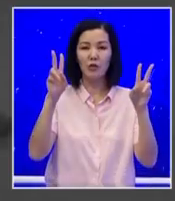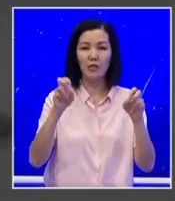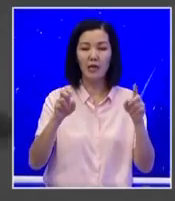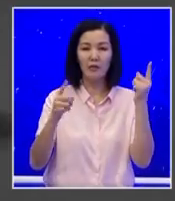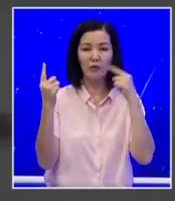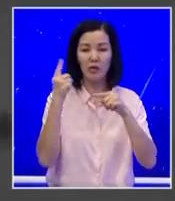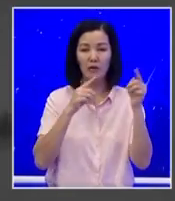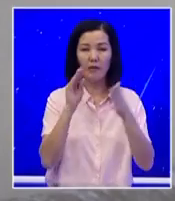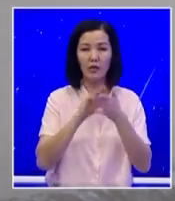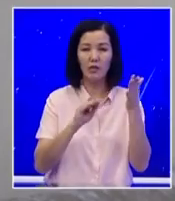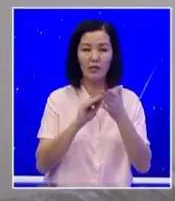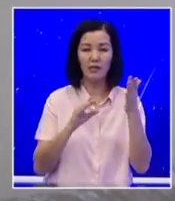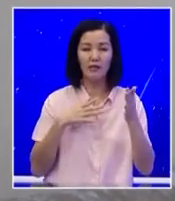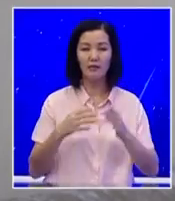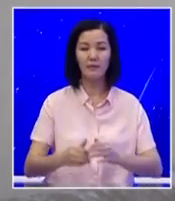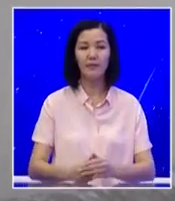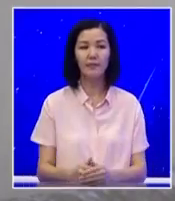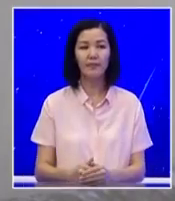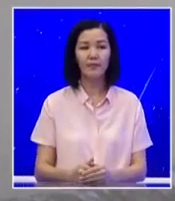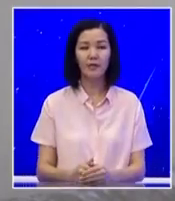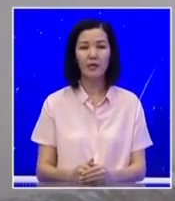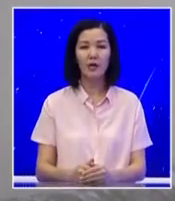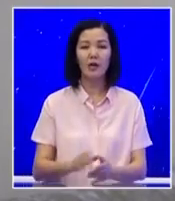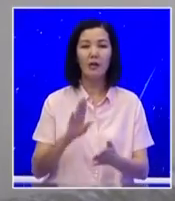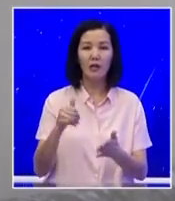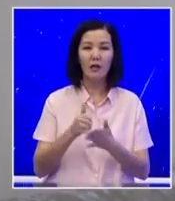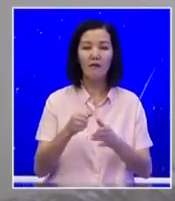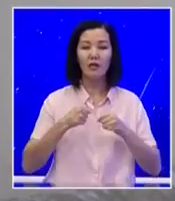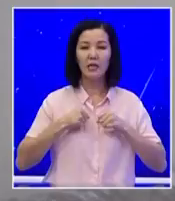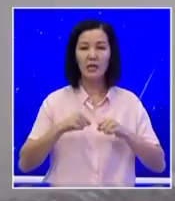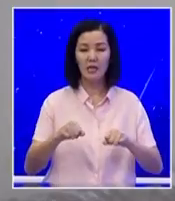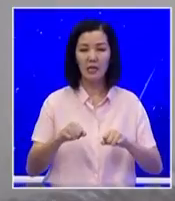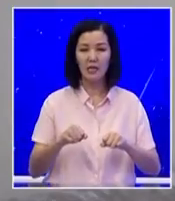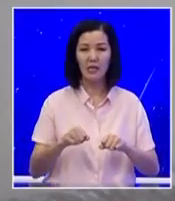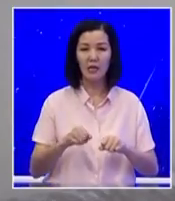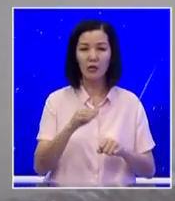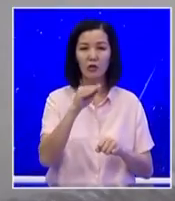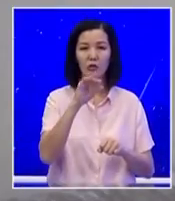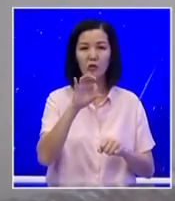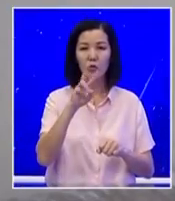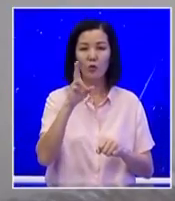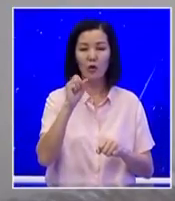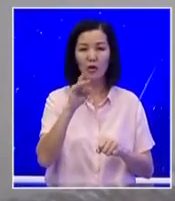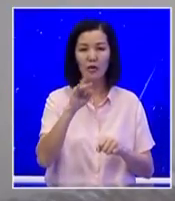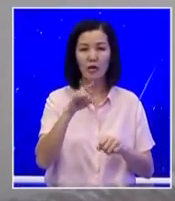дастандар шығарған. Бұл кісінің негізгі ерлігі осы тұтқиылдан болған жоңғар шапқыншылығы кезінде